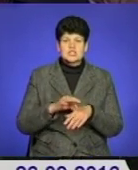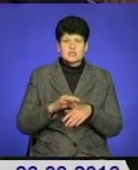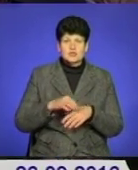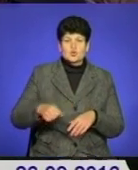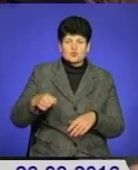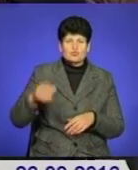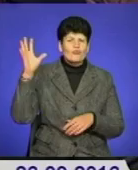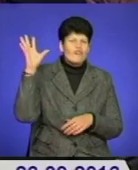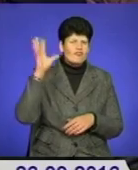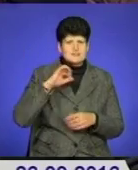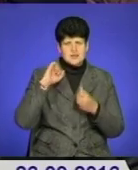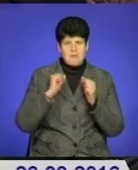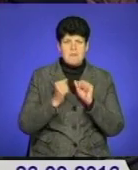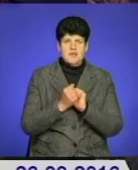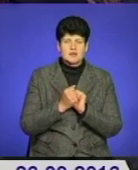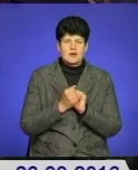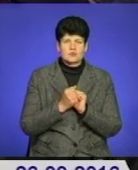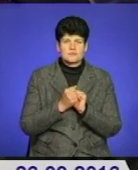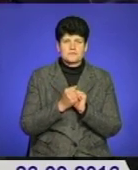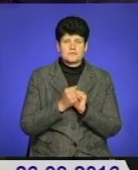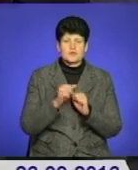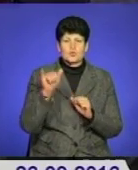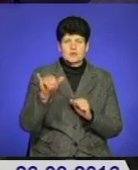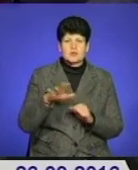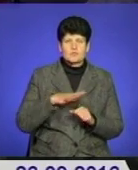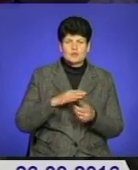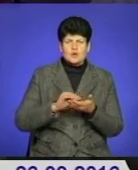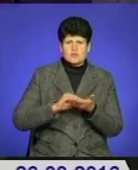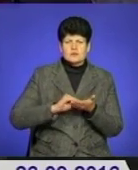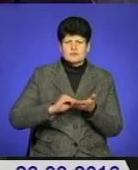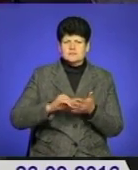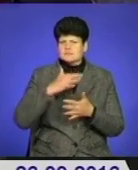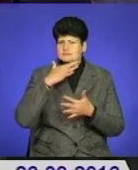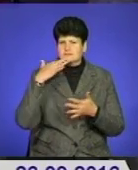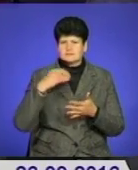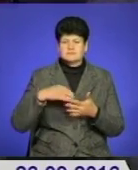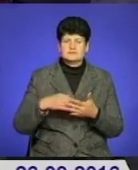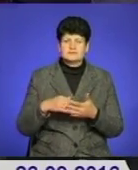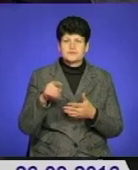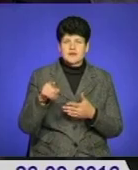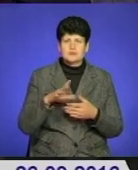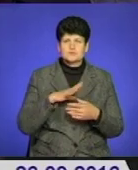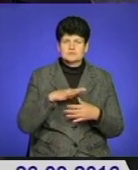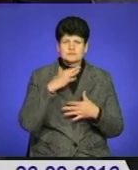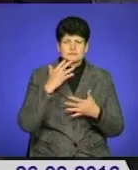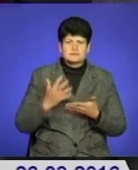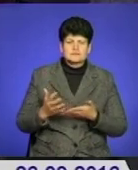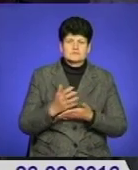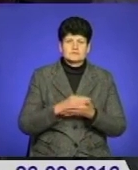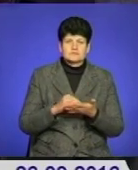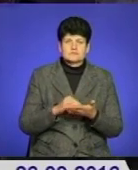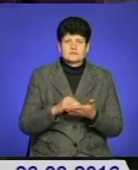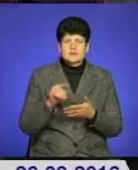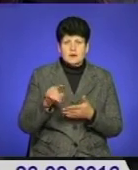всі пам'ятають. В ній були рукописи, в ній були праці, в ній